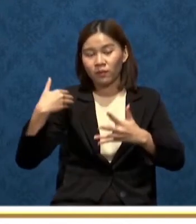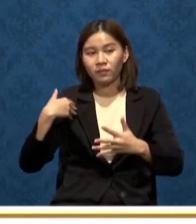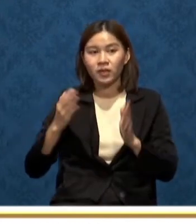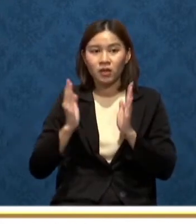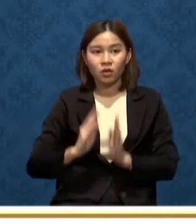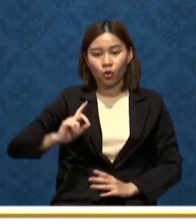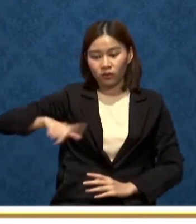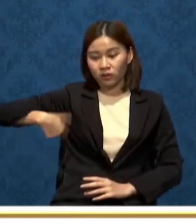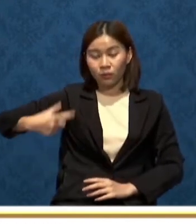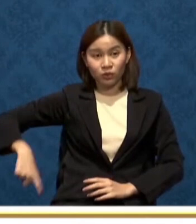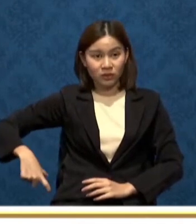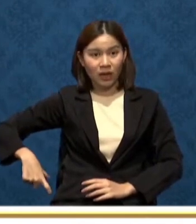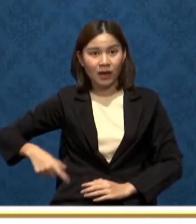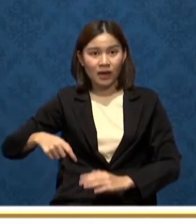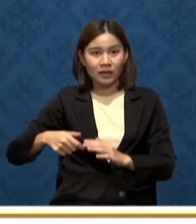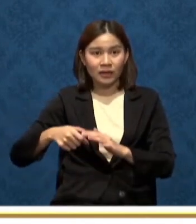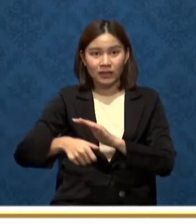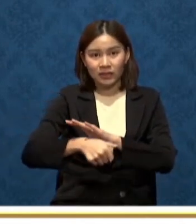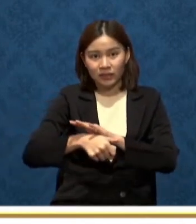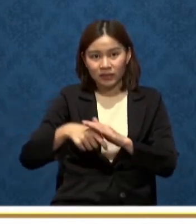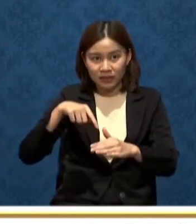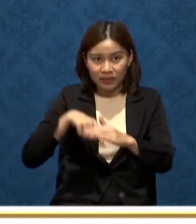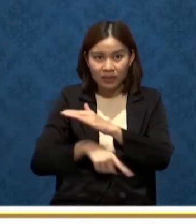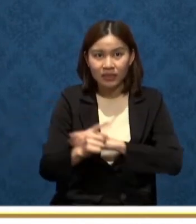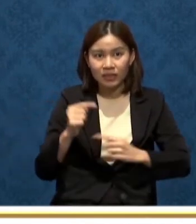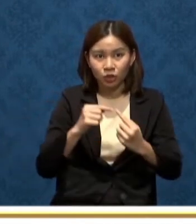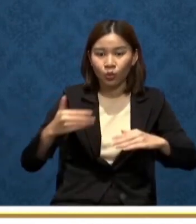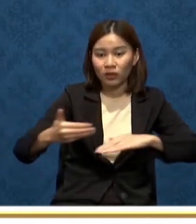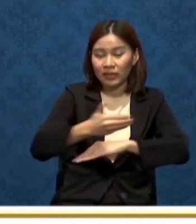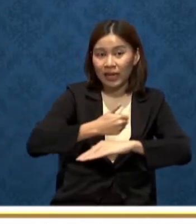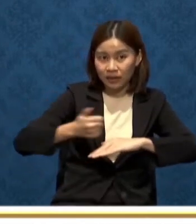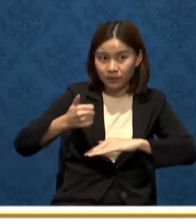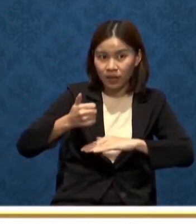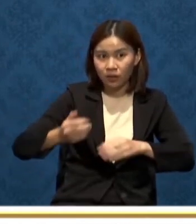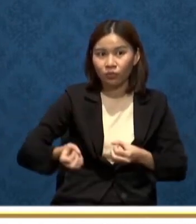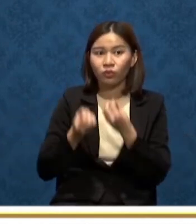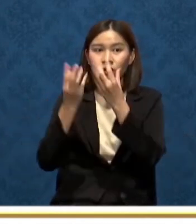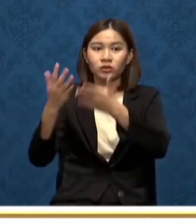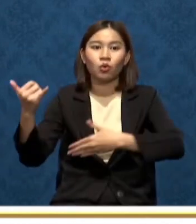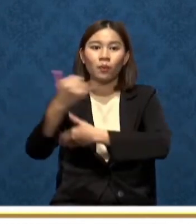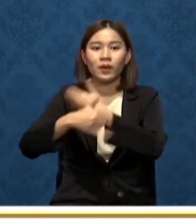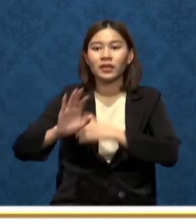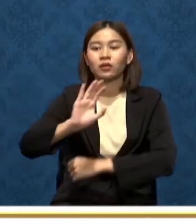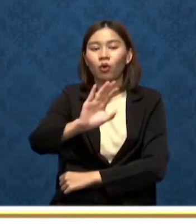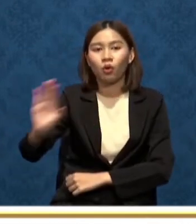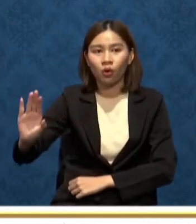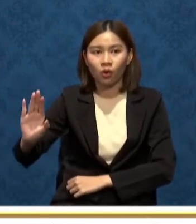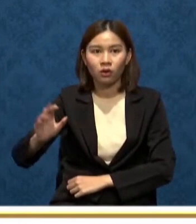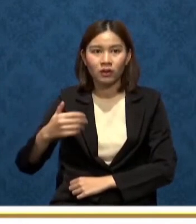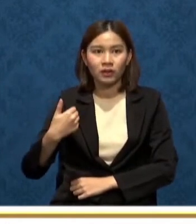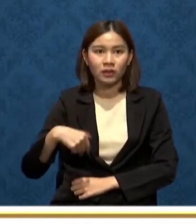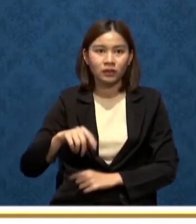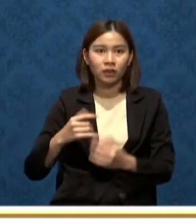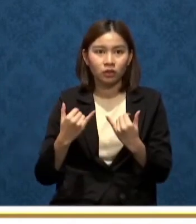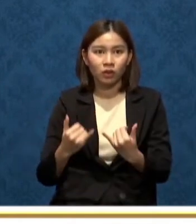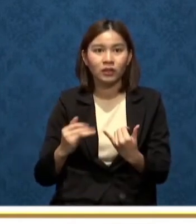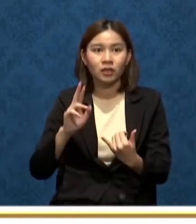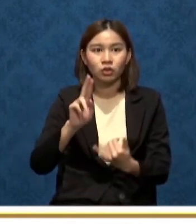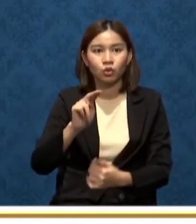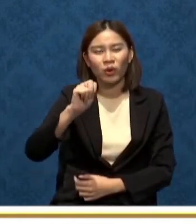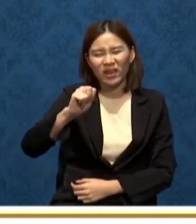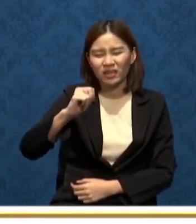ปุชาที่ลี่พรทการเมืองเข้าม colourment อยในประเทศไทยถูกส่งกับประเทศพวกเขาในขณะที่พวกเขา Abby R